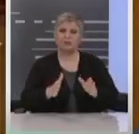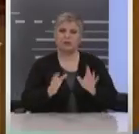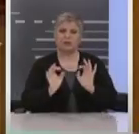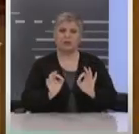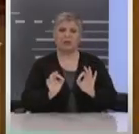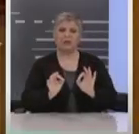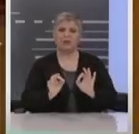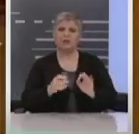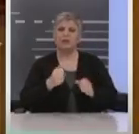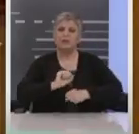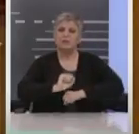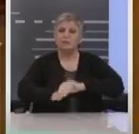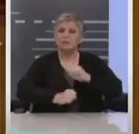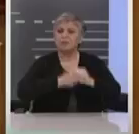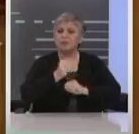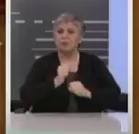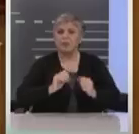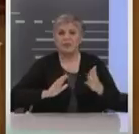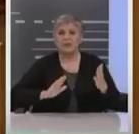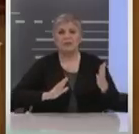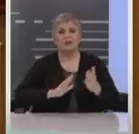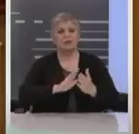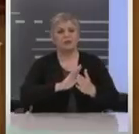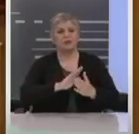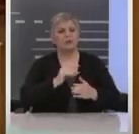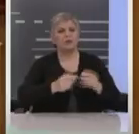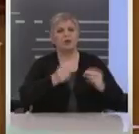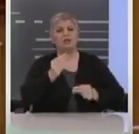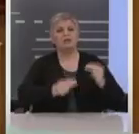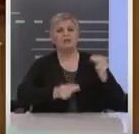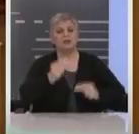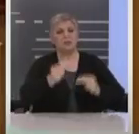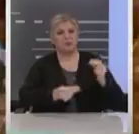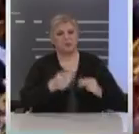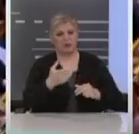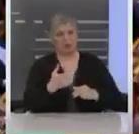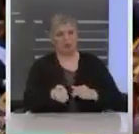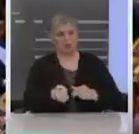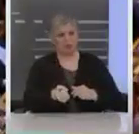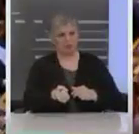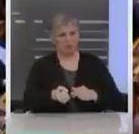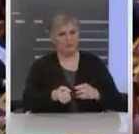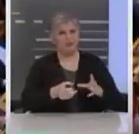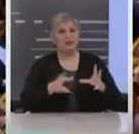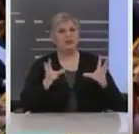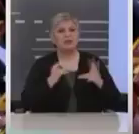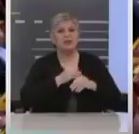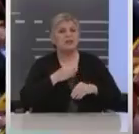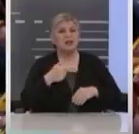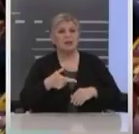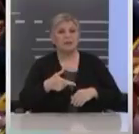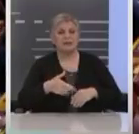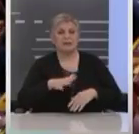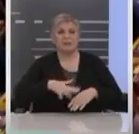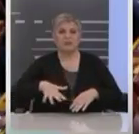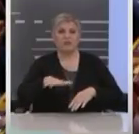προσπαθώντας να αντιμετωπίσουμε τα προβλήματα που αφορούν τόσο την ανάγκη η χώρα